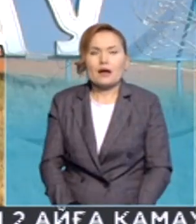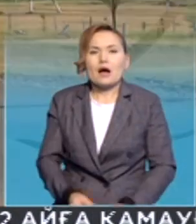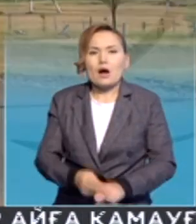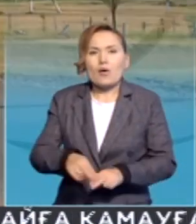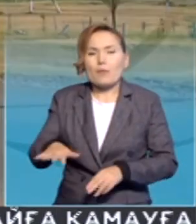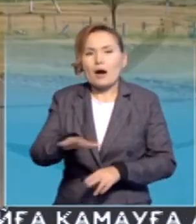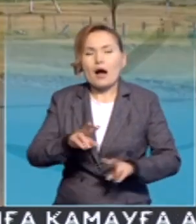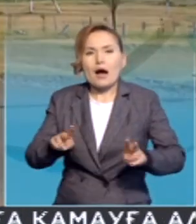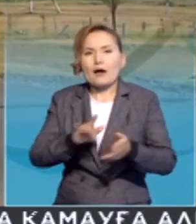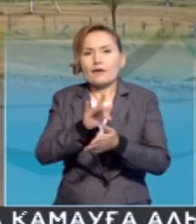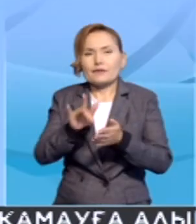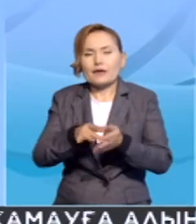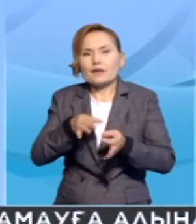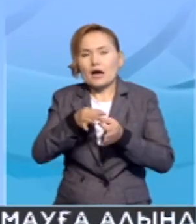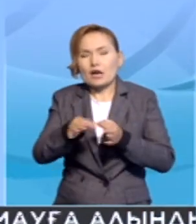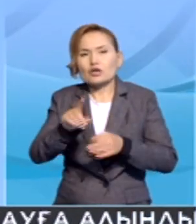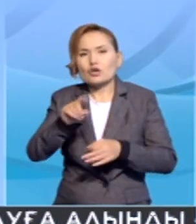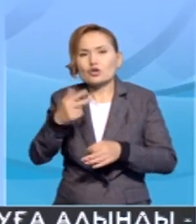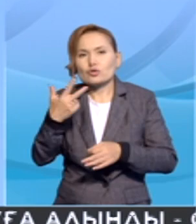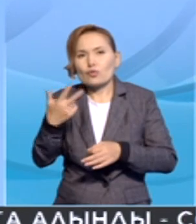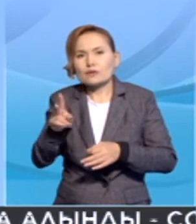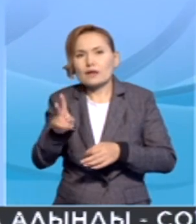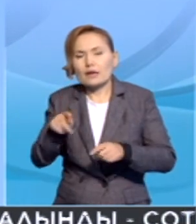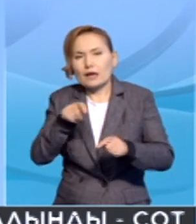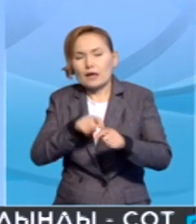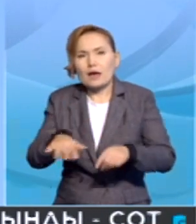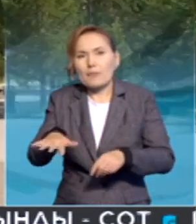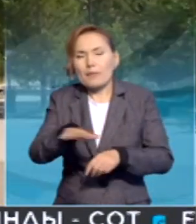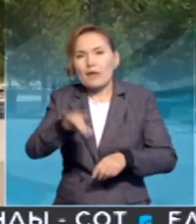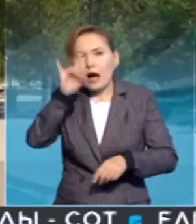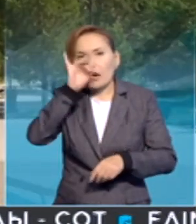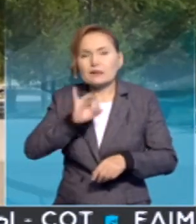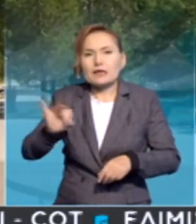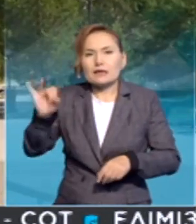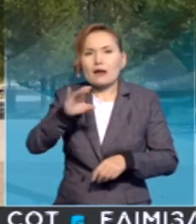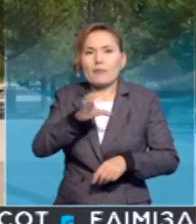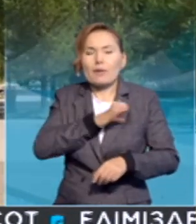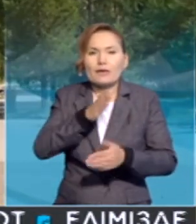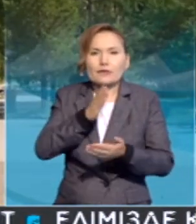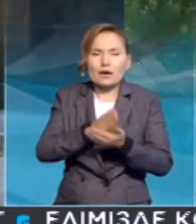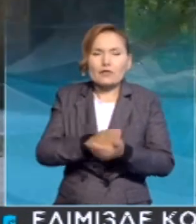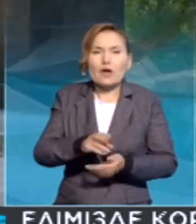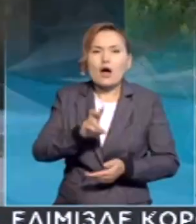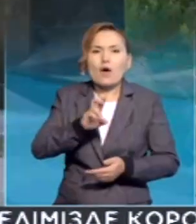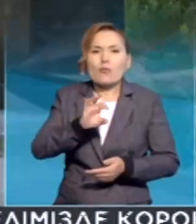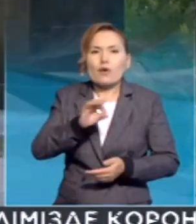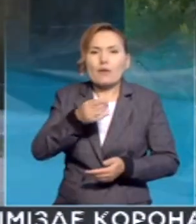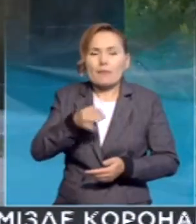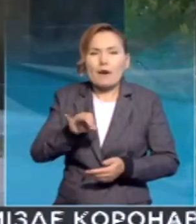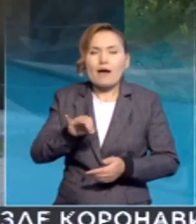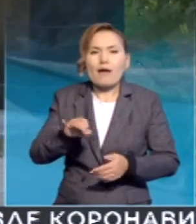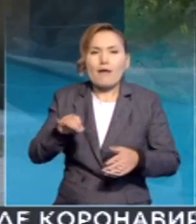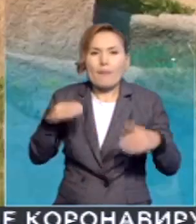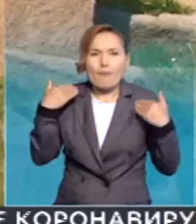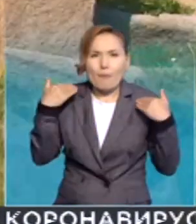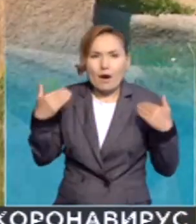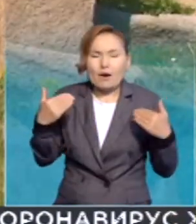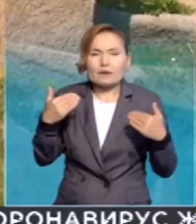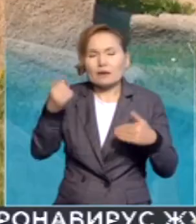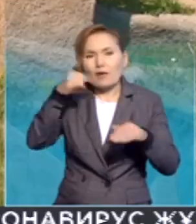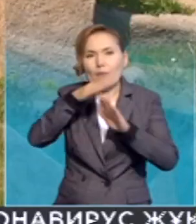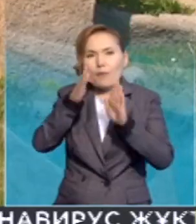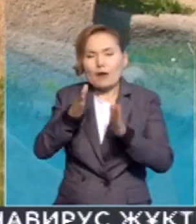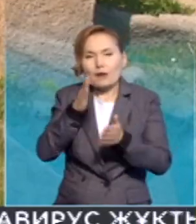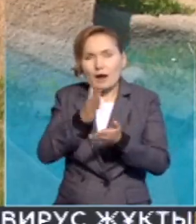Ерейментау, Елордадан 130 шақырым. Қазақ тарихынан сыр шертетін деректерге толы мекен. Бөгенбай батыр мекен деген қасиетті жер. Мұнда батыс түрік қағанатының